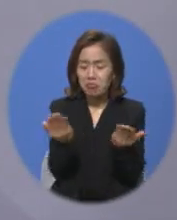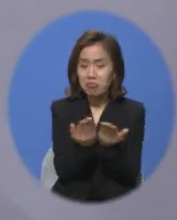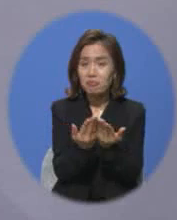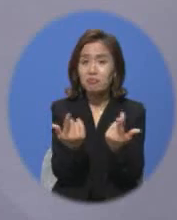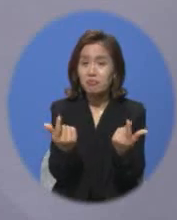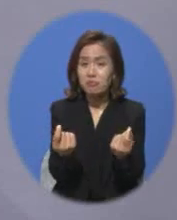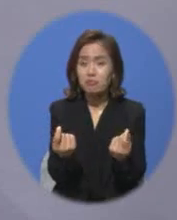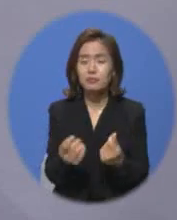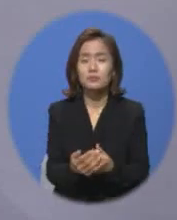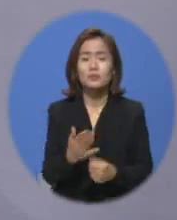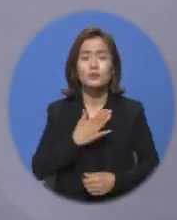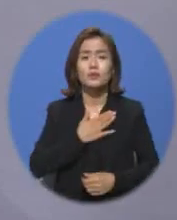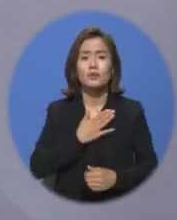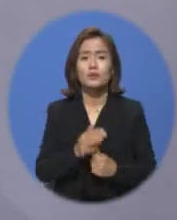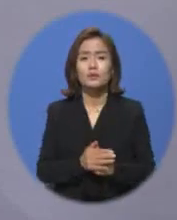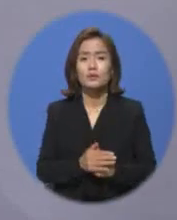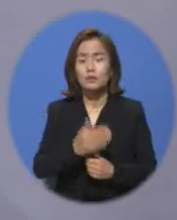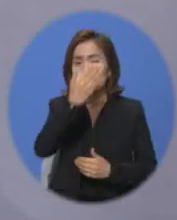는